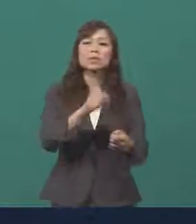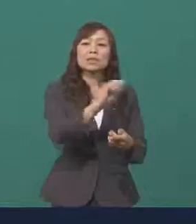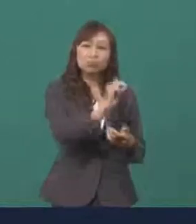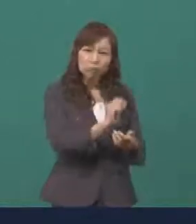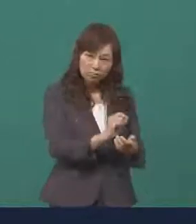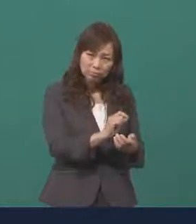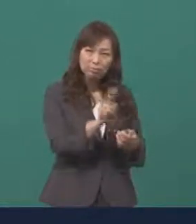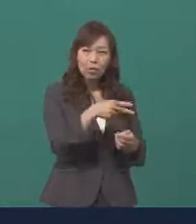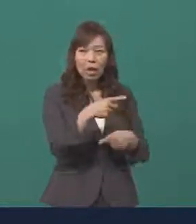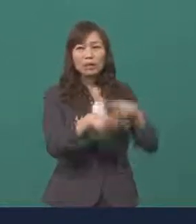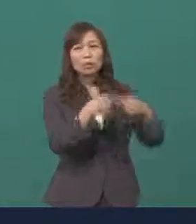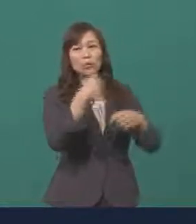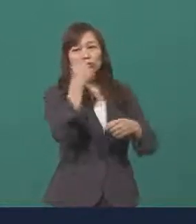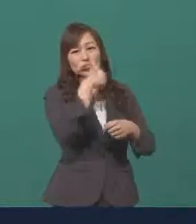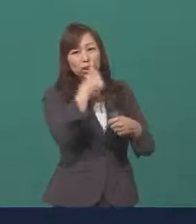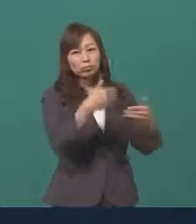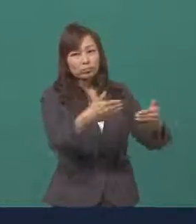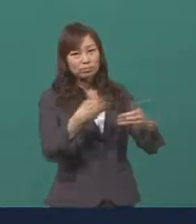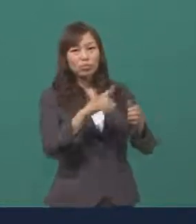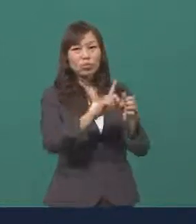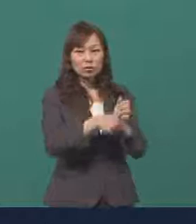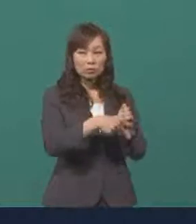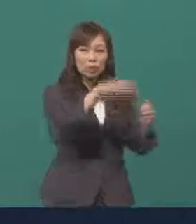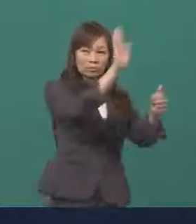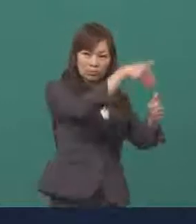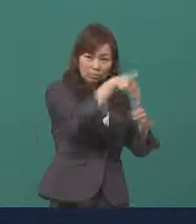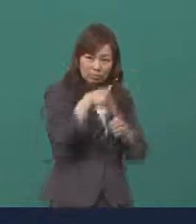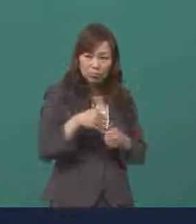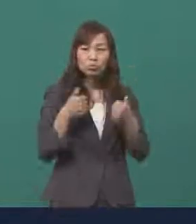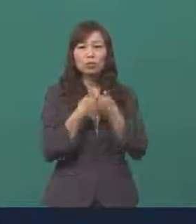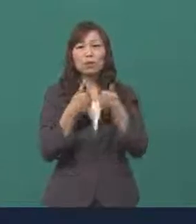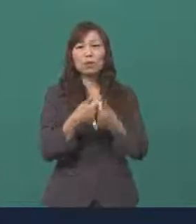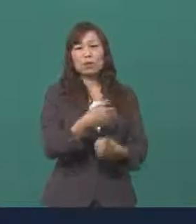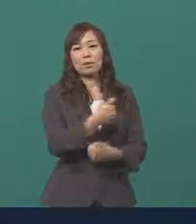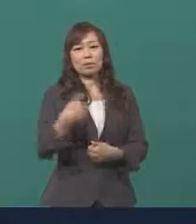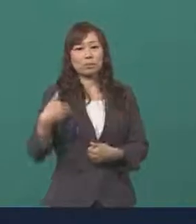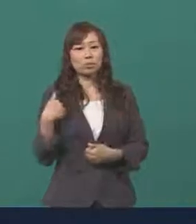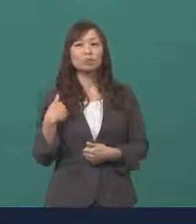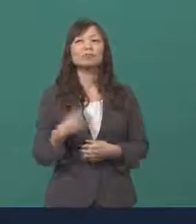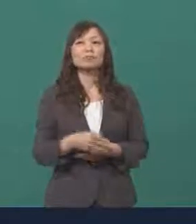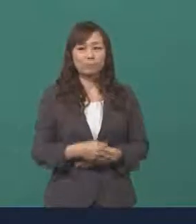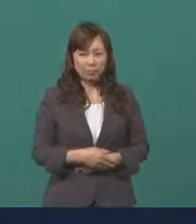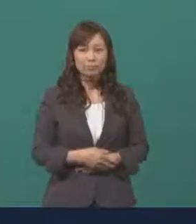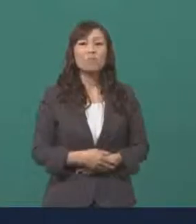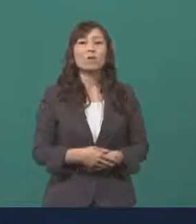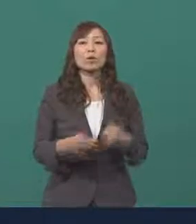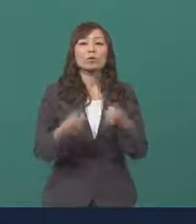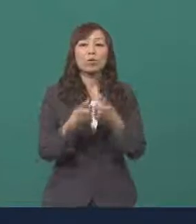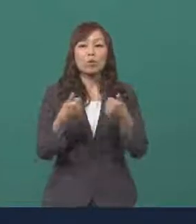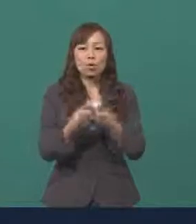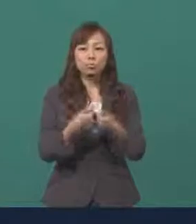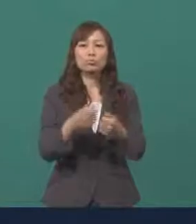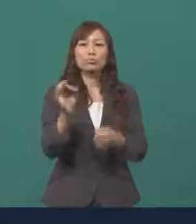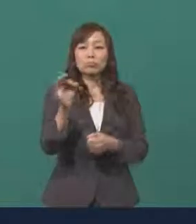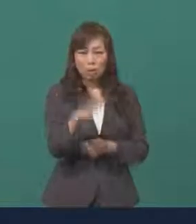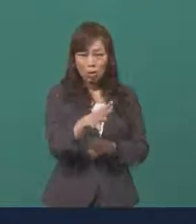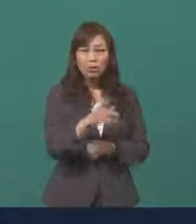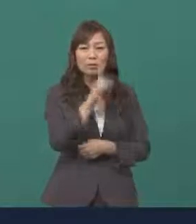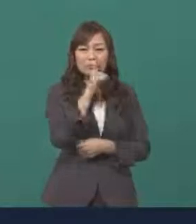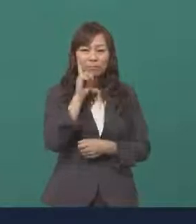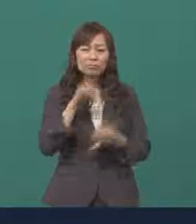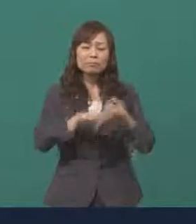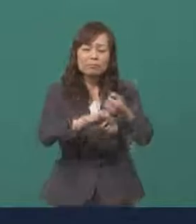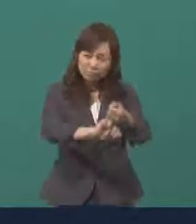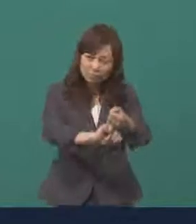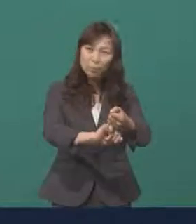して筆談または希望があれば手話通訳者を介して相談することができます。相談は